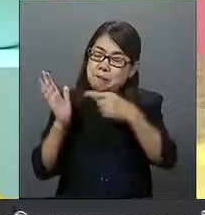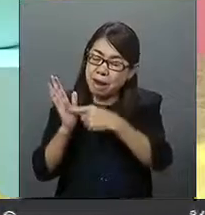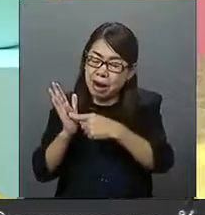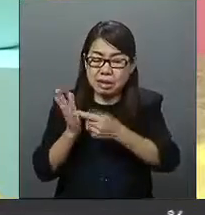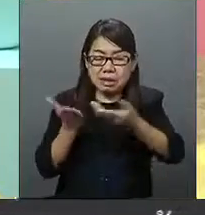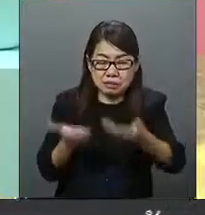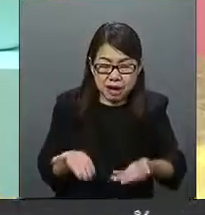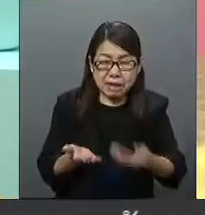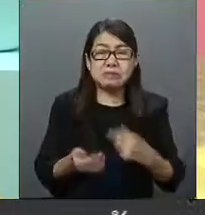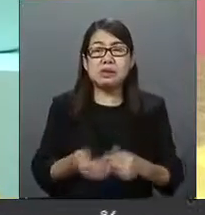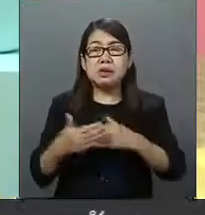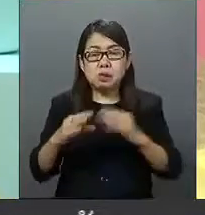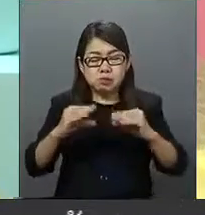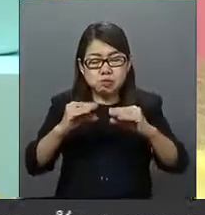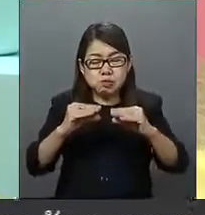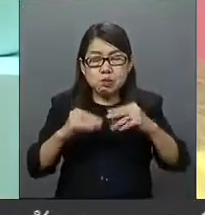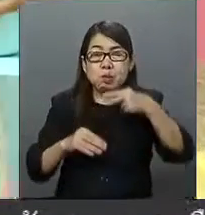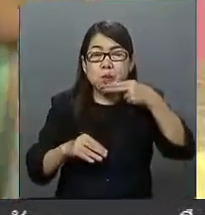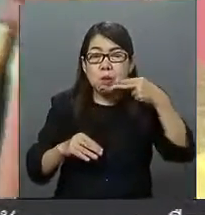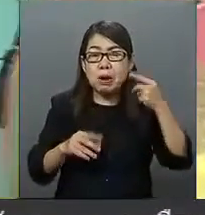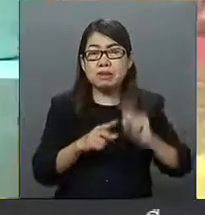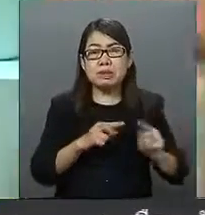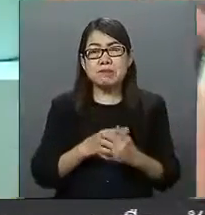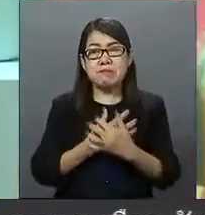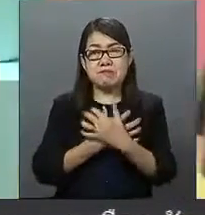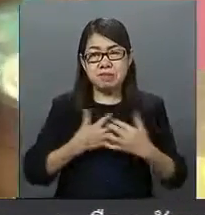ห้องขนมเยลลี่หมียักษ์อีกด้วย